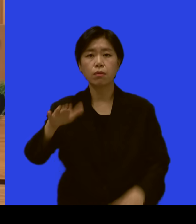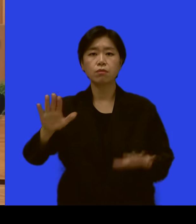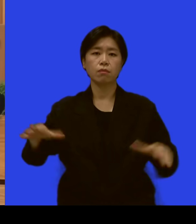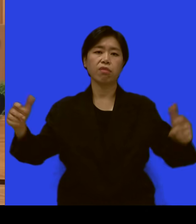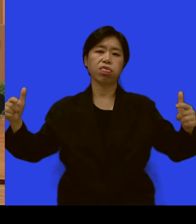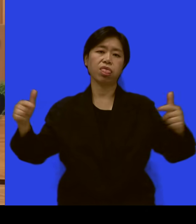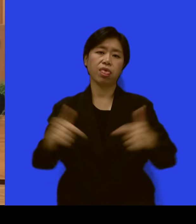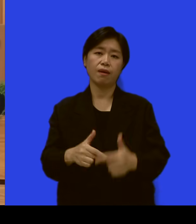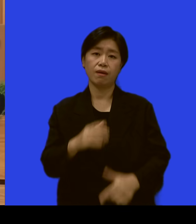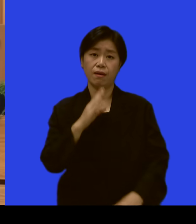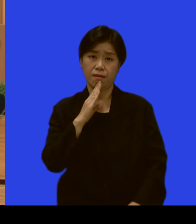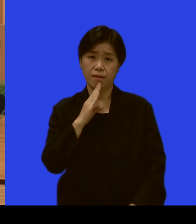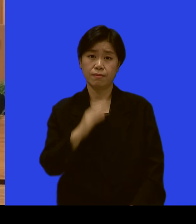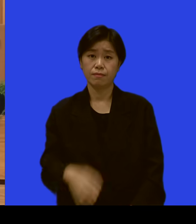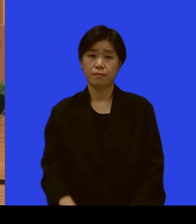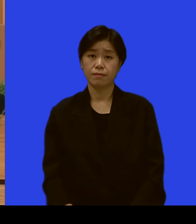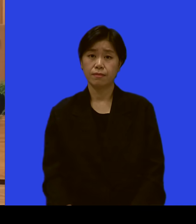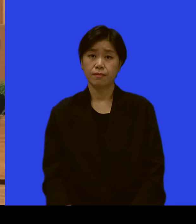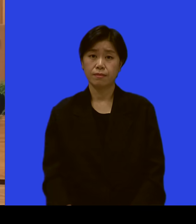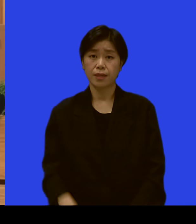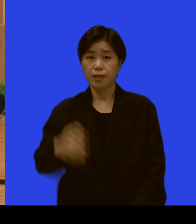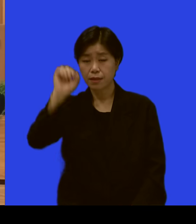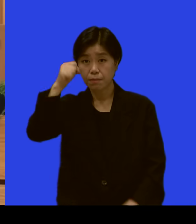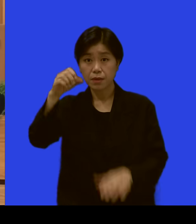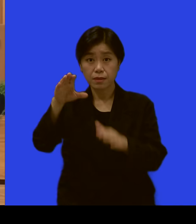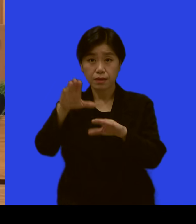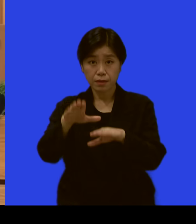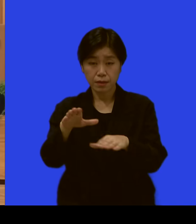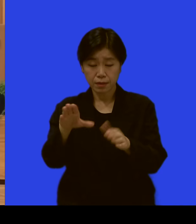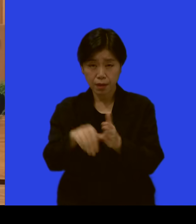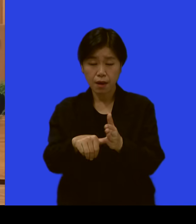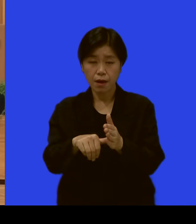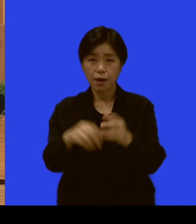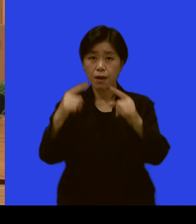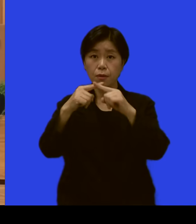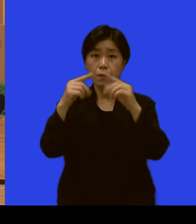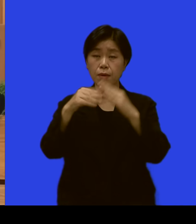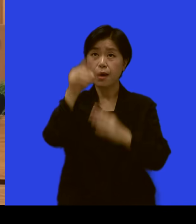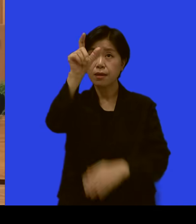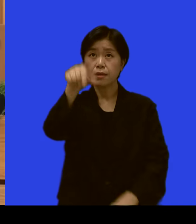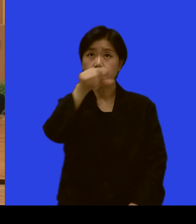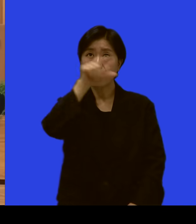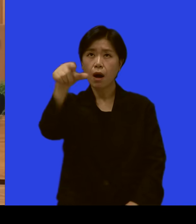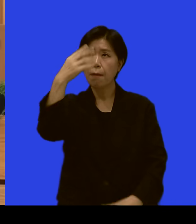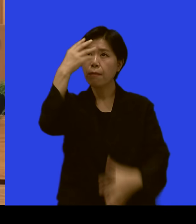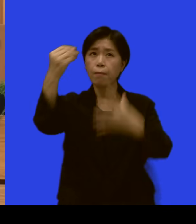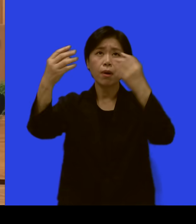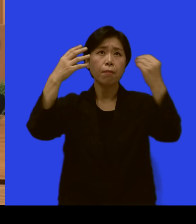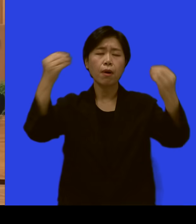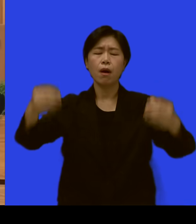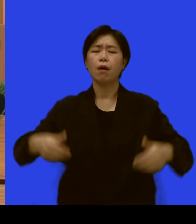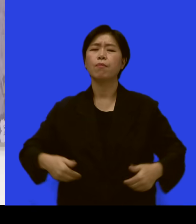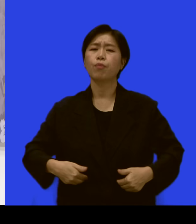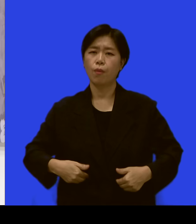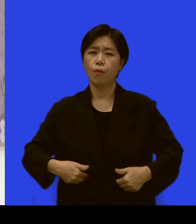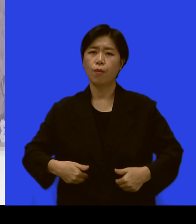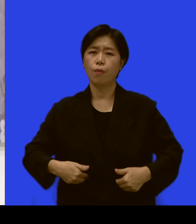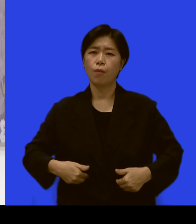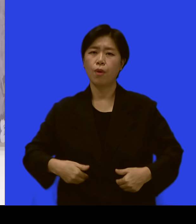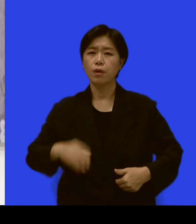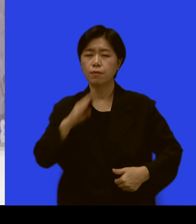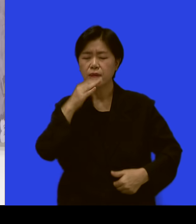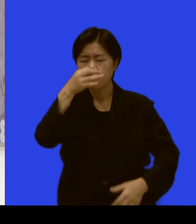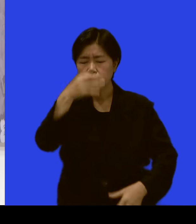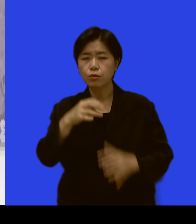새벽을 깨우는 그런 십자가와 새벽 예배의 그 종소리가 죽어가는 생명을 살릴 수 있다는 점을 느끼게 되네요. 맞습니다. 예.